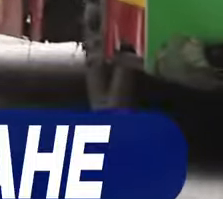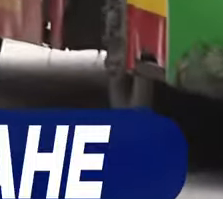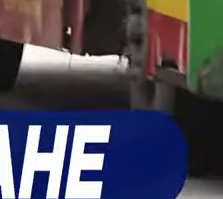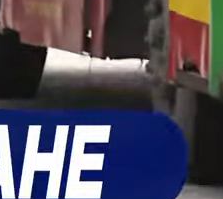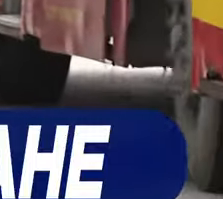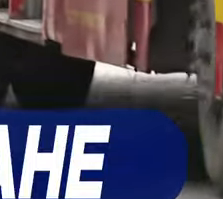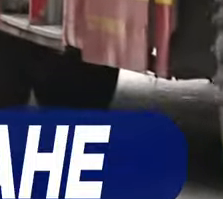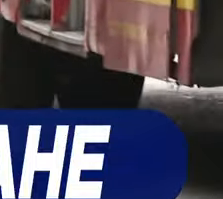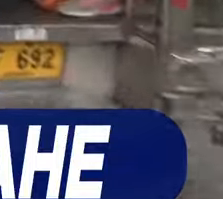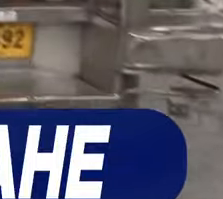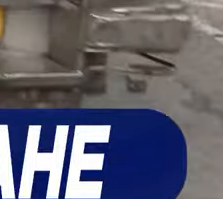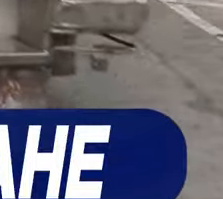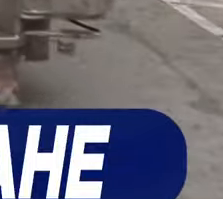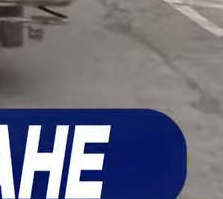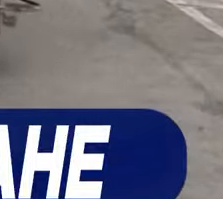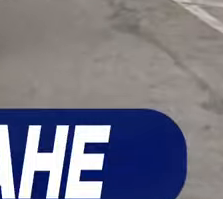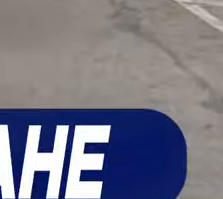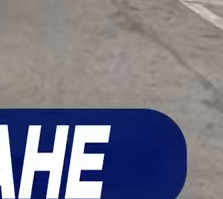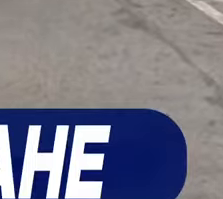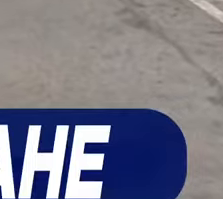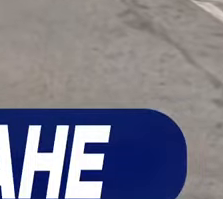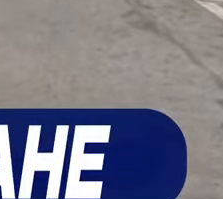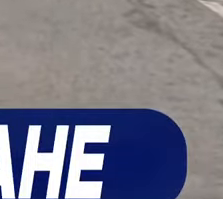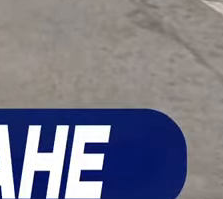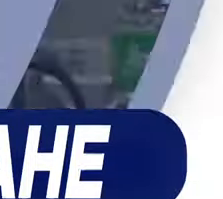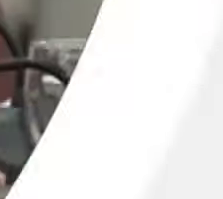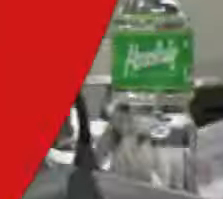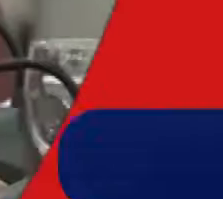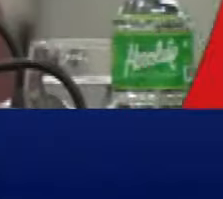sa 9 na piso sa ilang ruta.